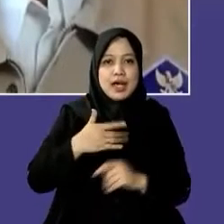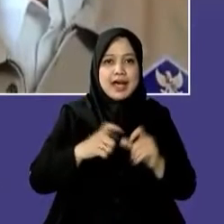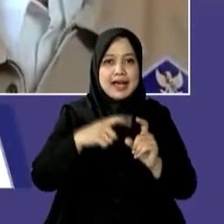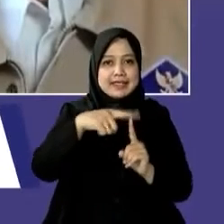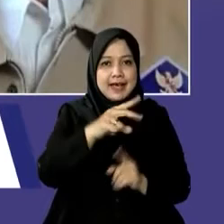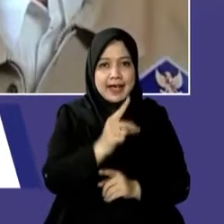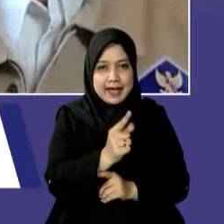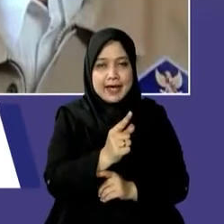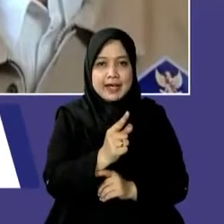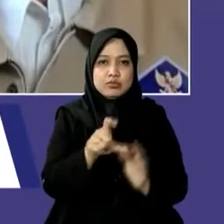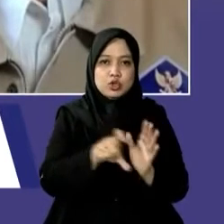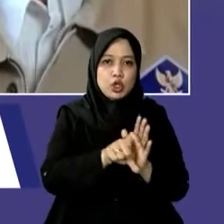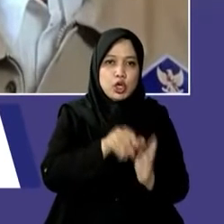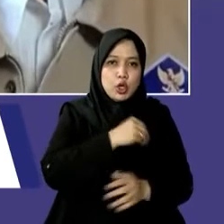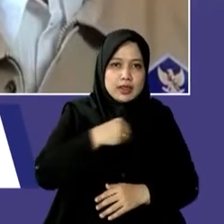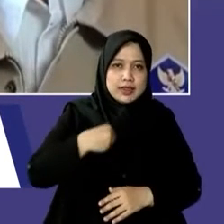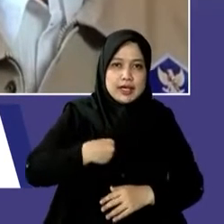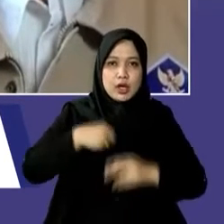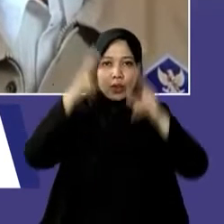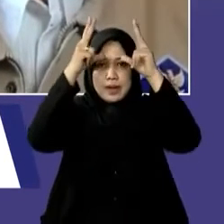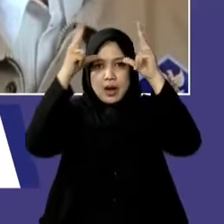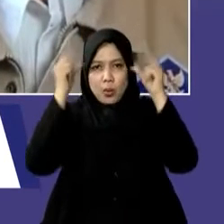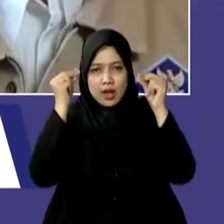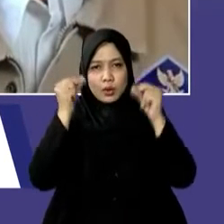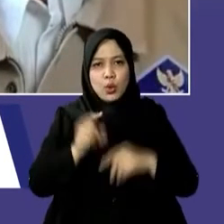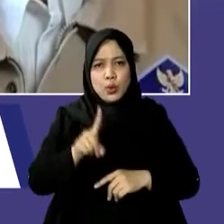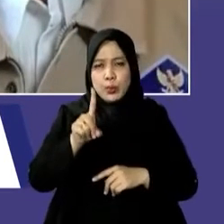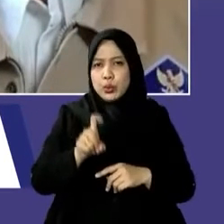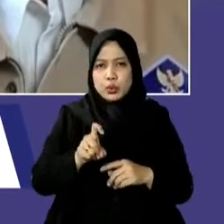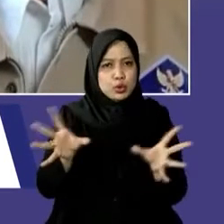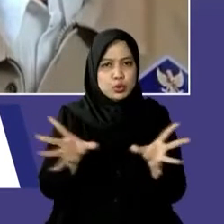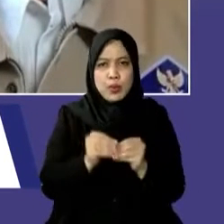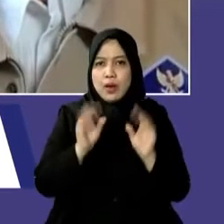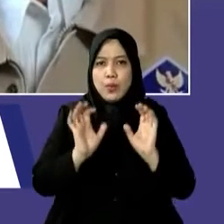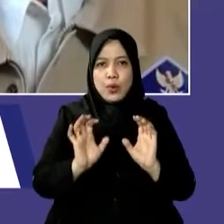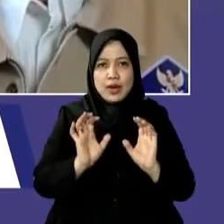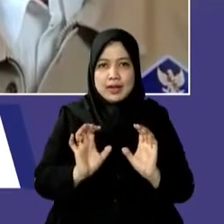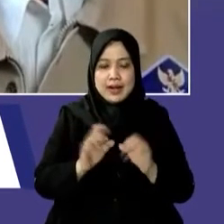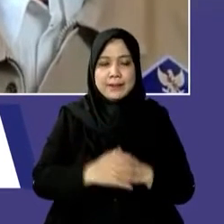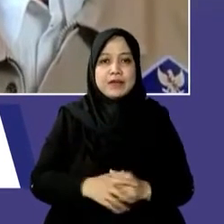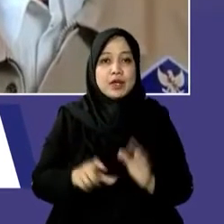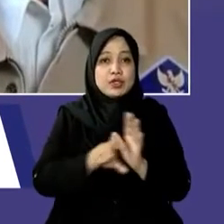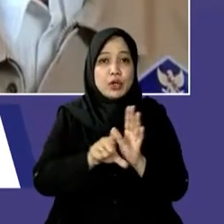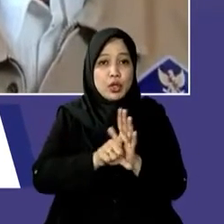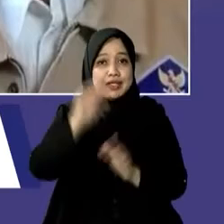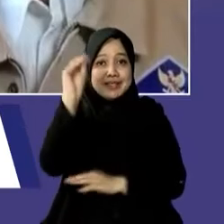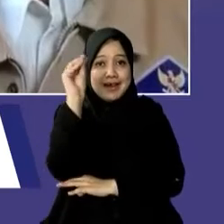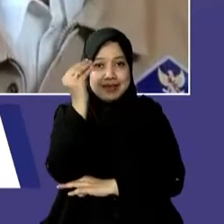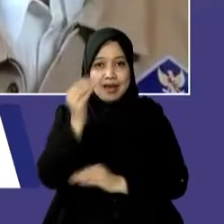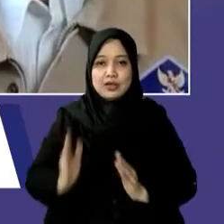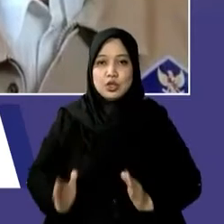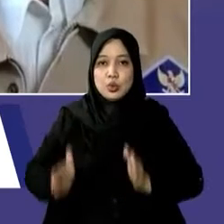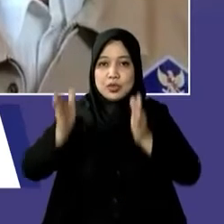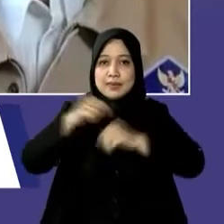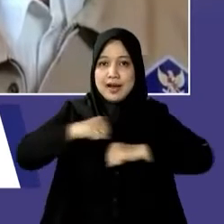baik dokter maupun perawat itu masih cukup tinggi contohnya kita untuk ditebak arahnya Wisma